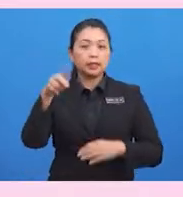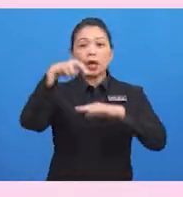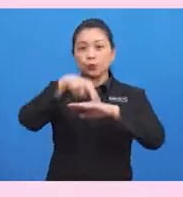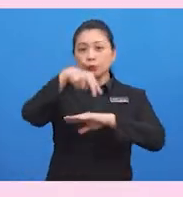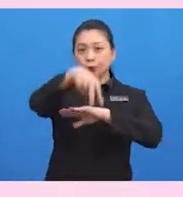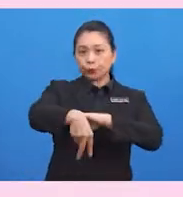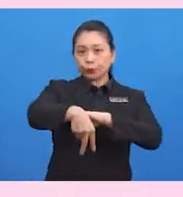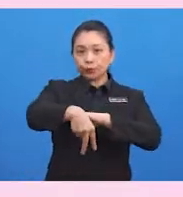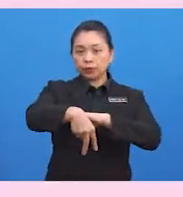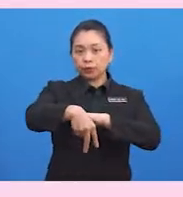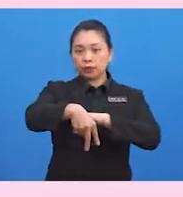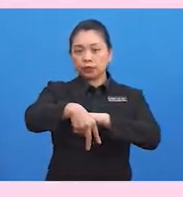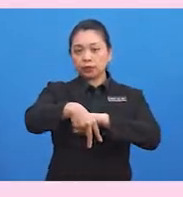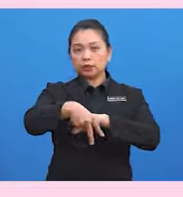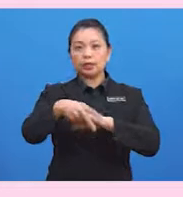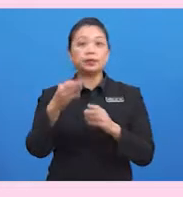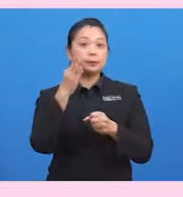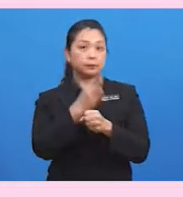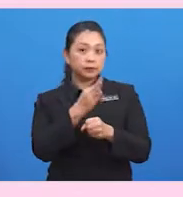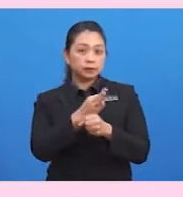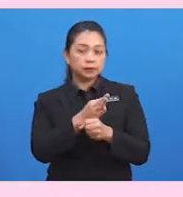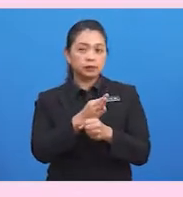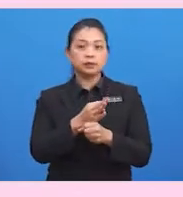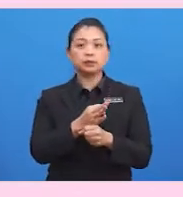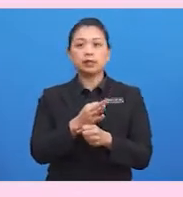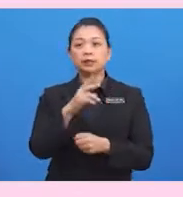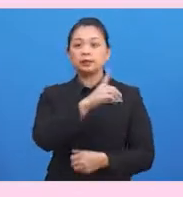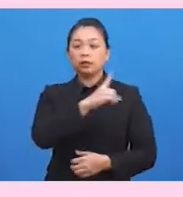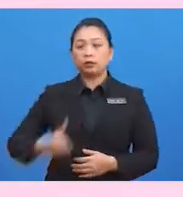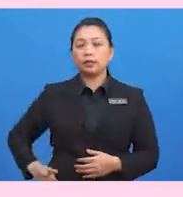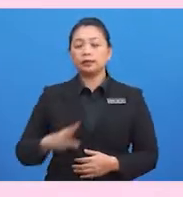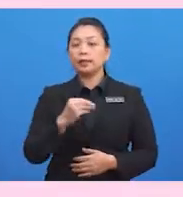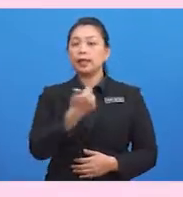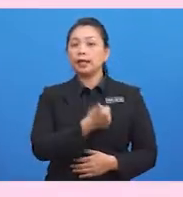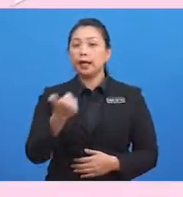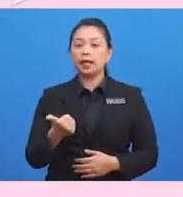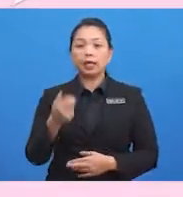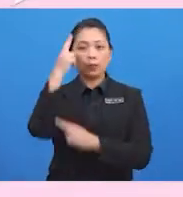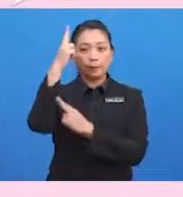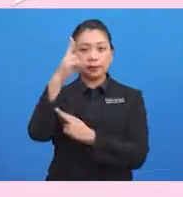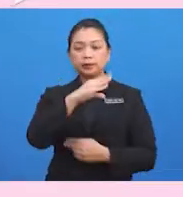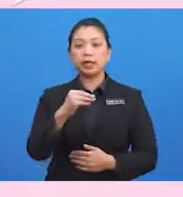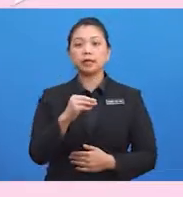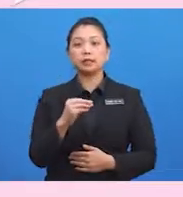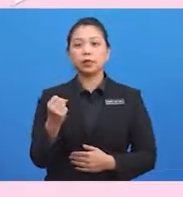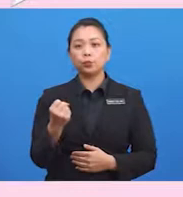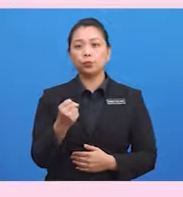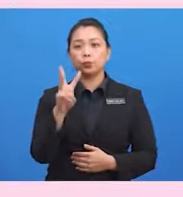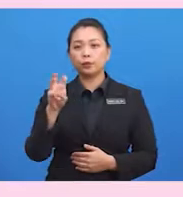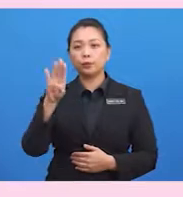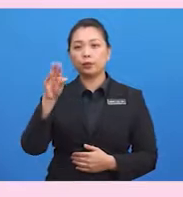peranannya unggul konsep daulat dan alat kebesaran serta kewibawaannya